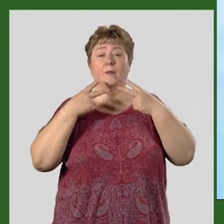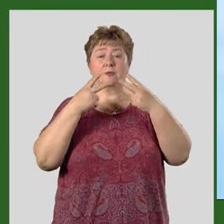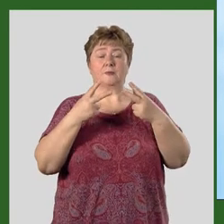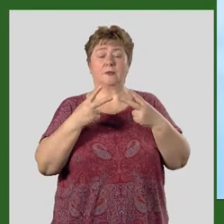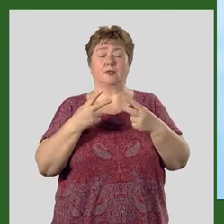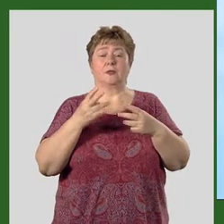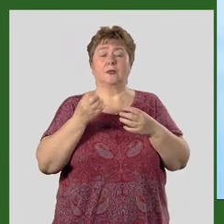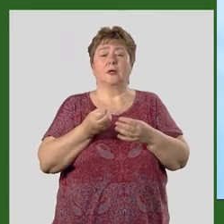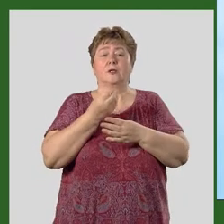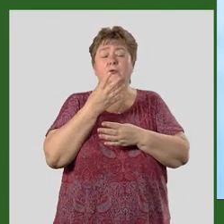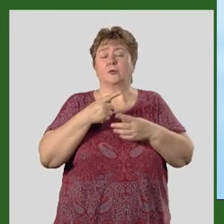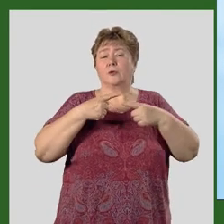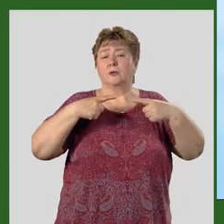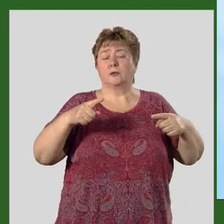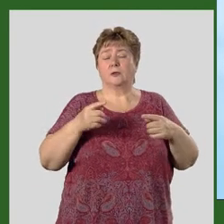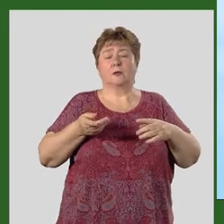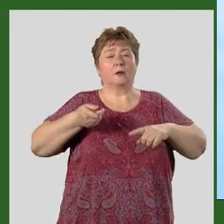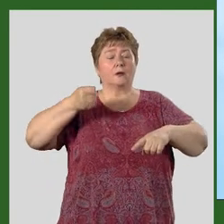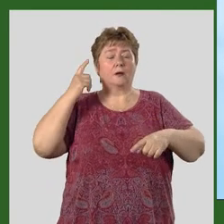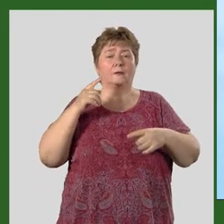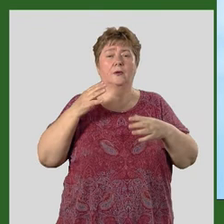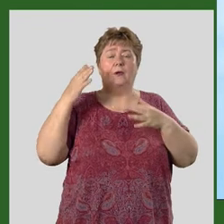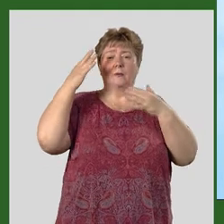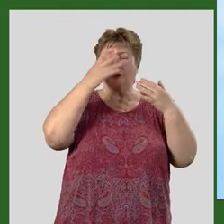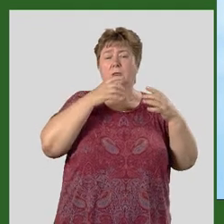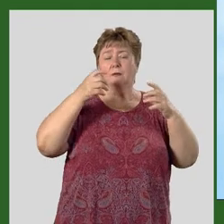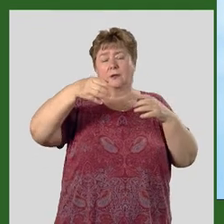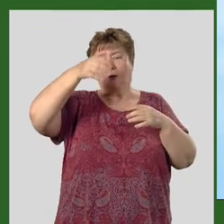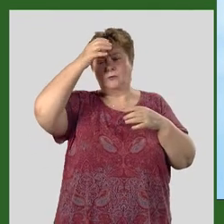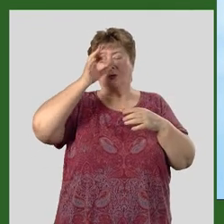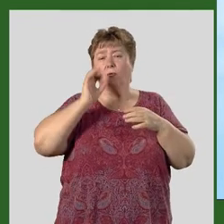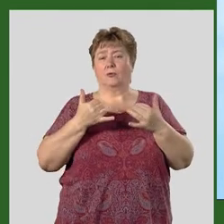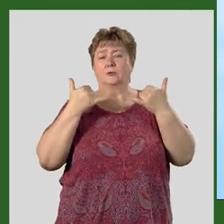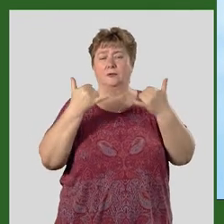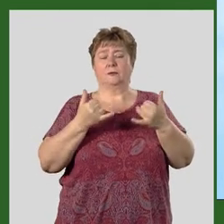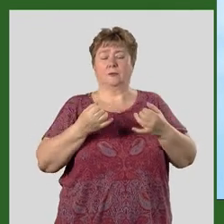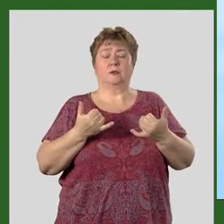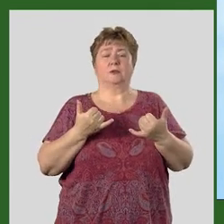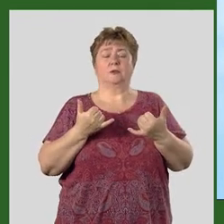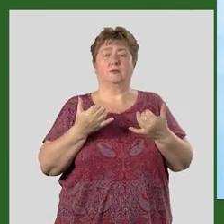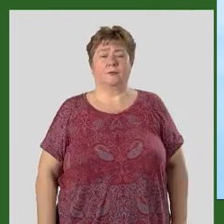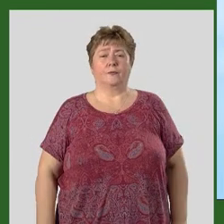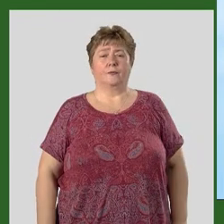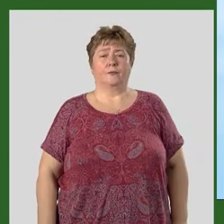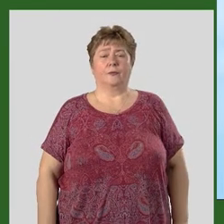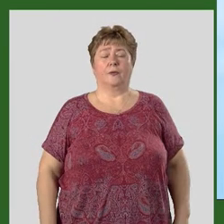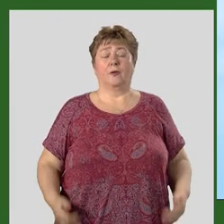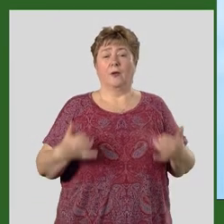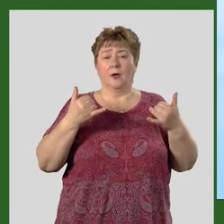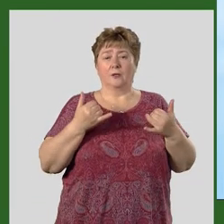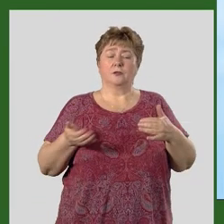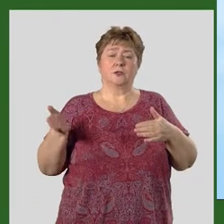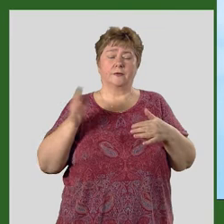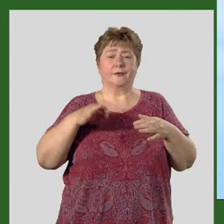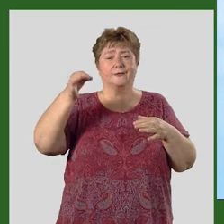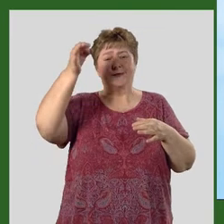Посмотрите, насколько отличались древние представления ученых от современной реалии. А теперь